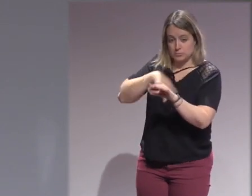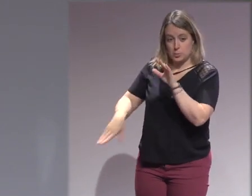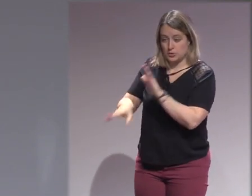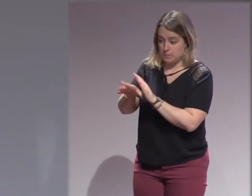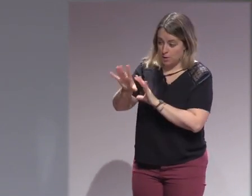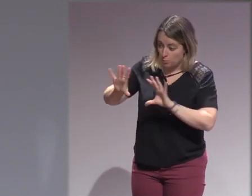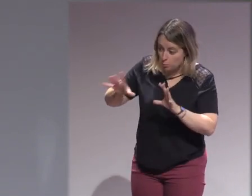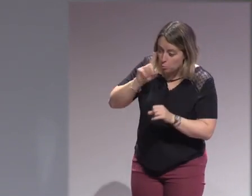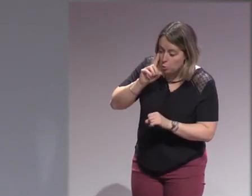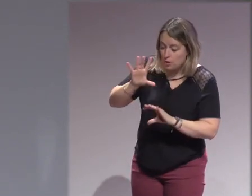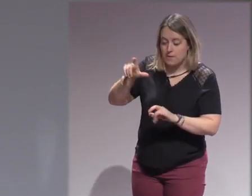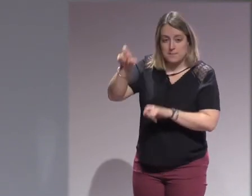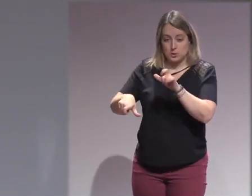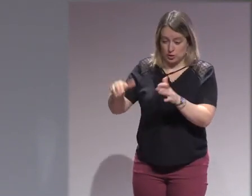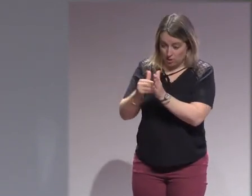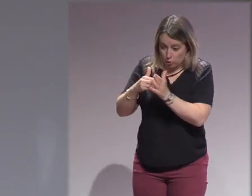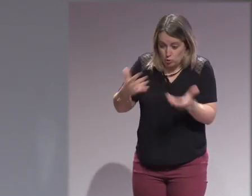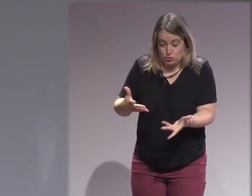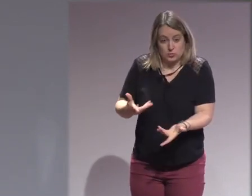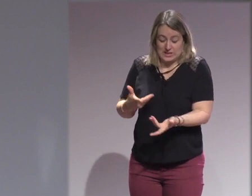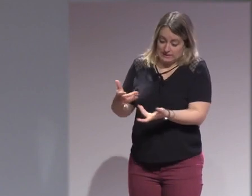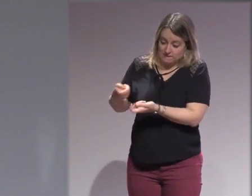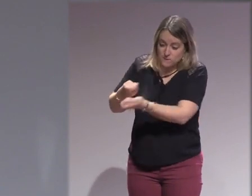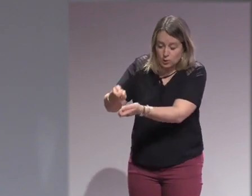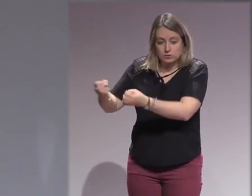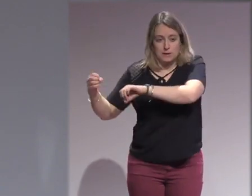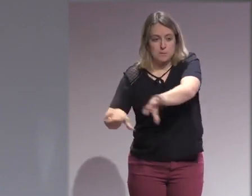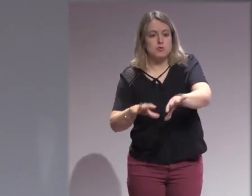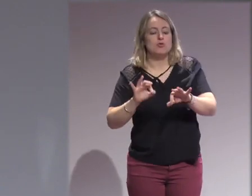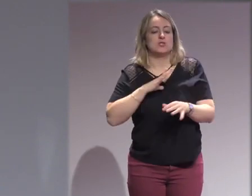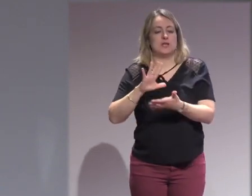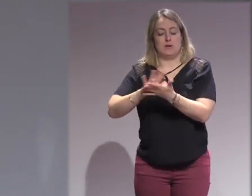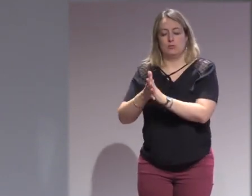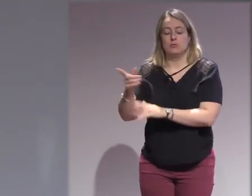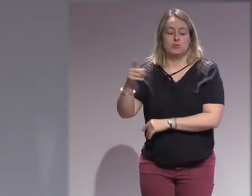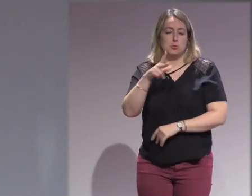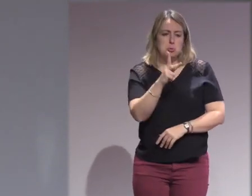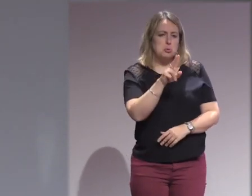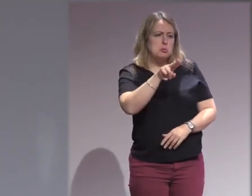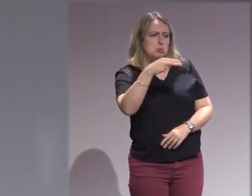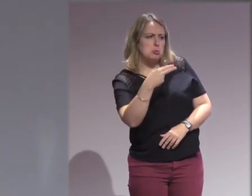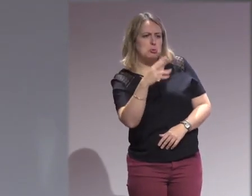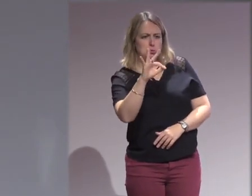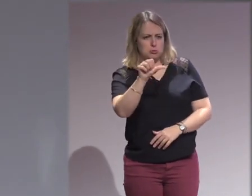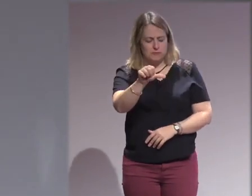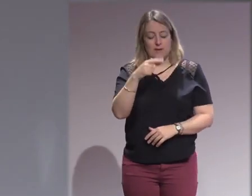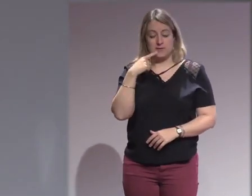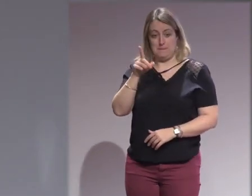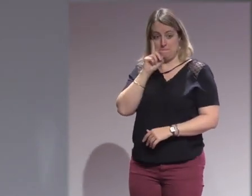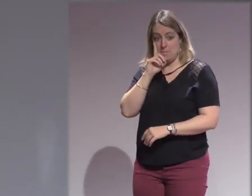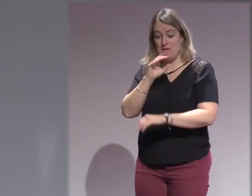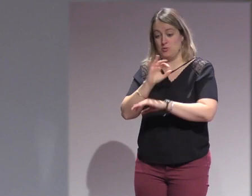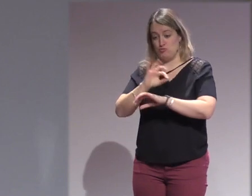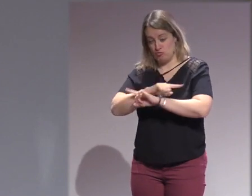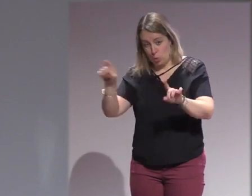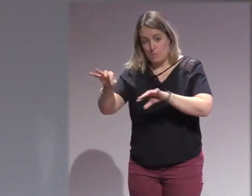des personnes aujourd'hui, puisqu'il y a des organisations, maintenant il y a une organisation en tout cas qui s'appelle KUMFA, qui est une organisation de mères non mariées qui